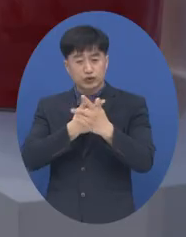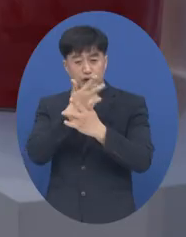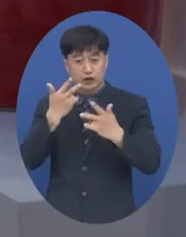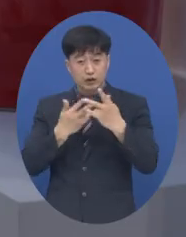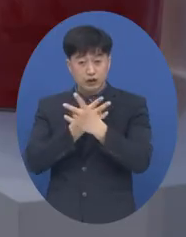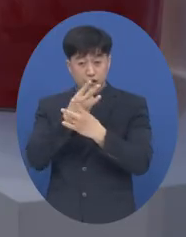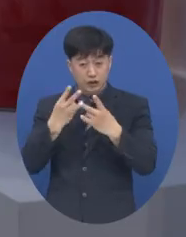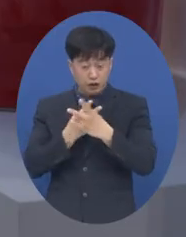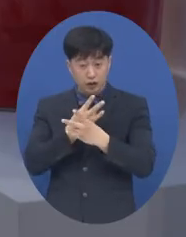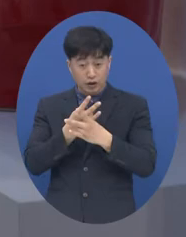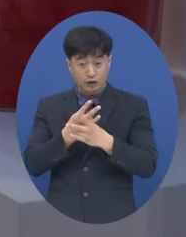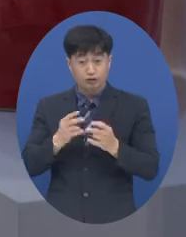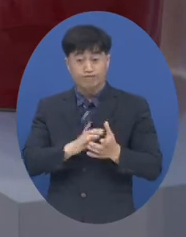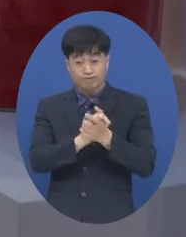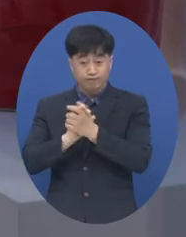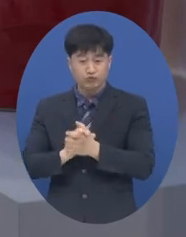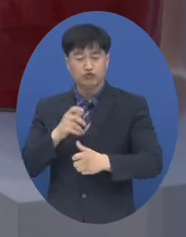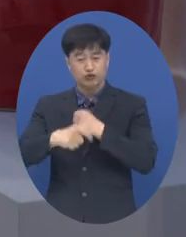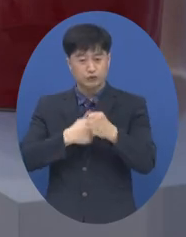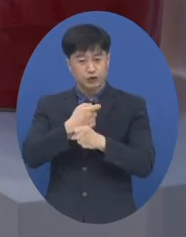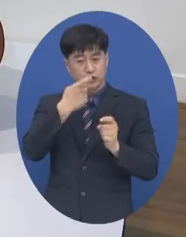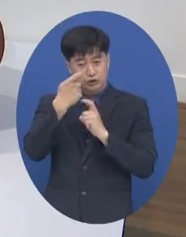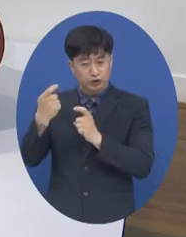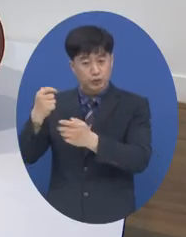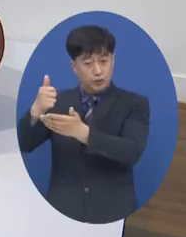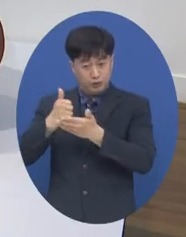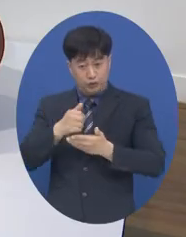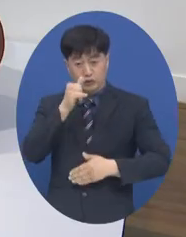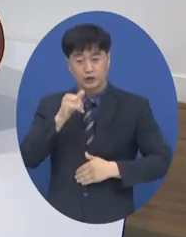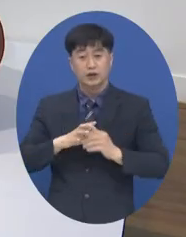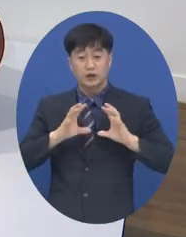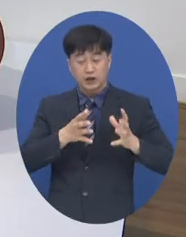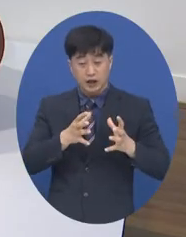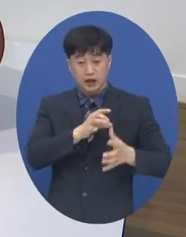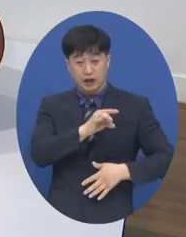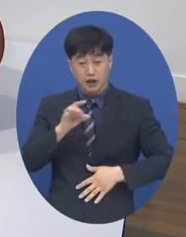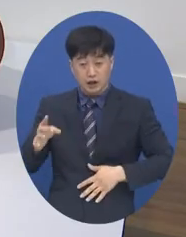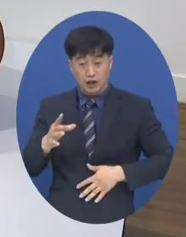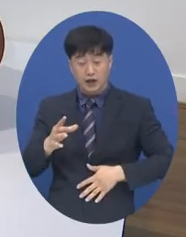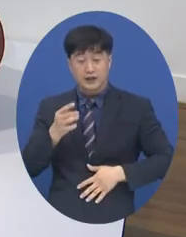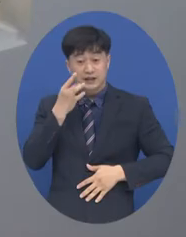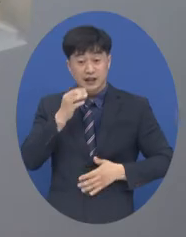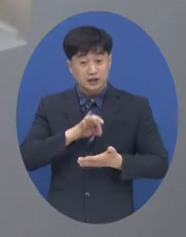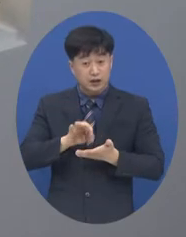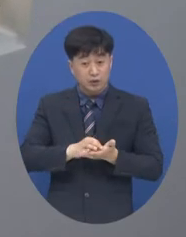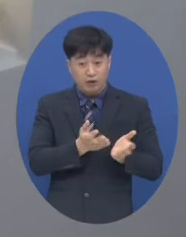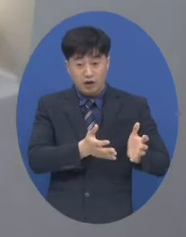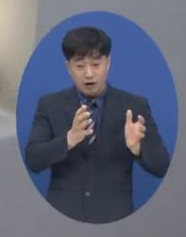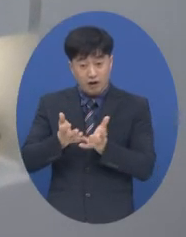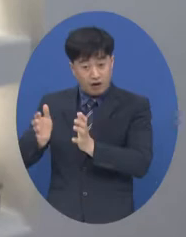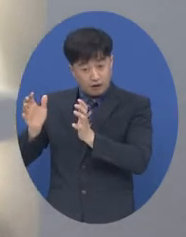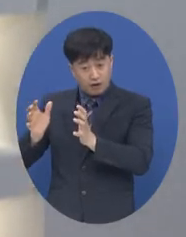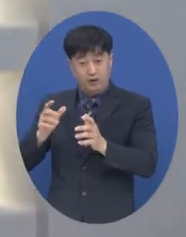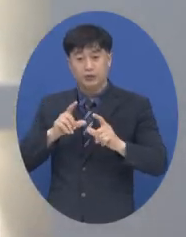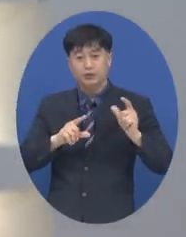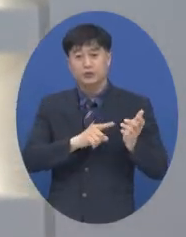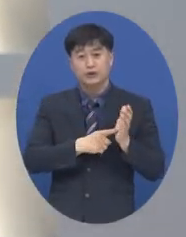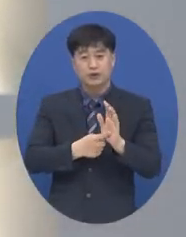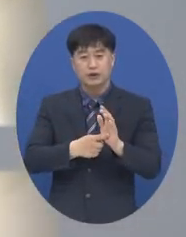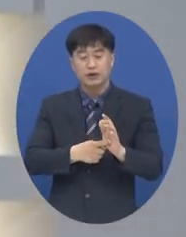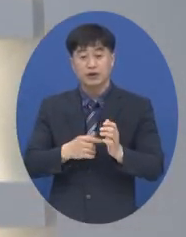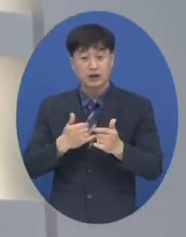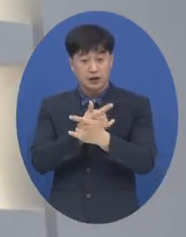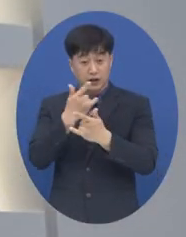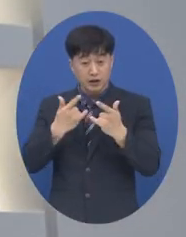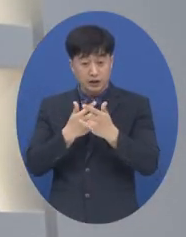국가 초청 전도 진행됩니다 나라별 쌀 소비량을 항아리 크기로 표현하거나 네덜란드의 각양각색 침 보약